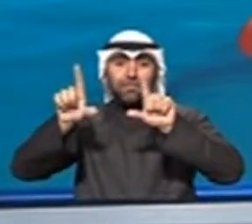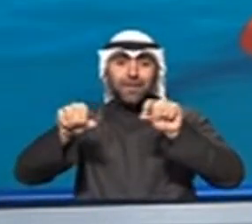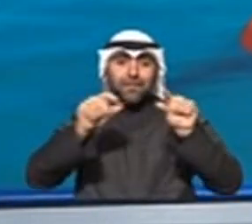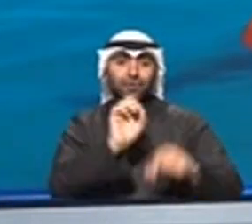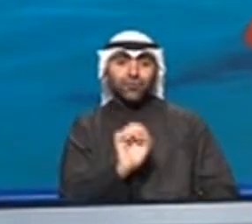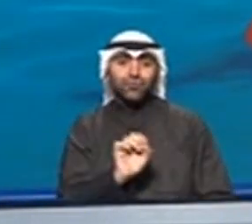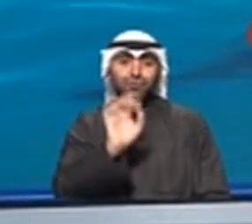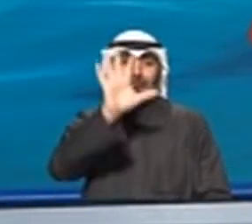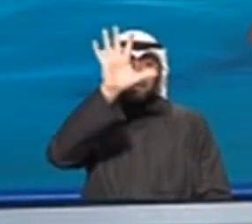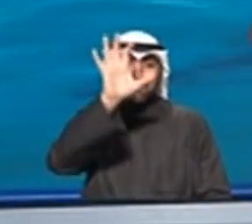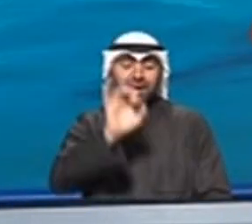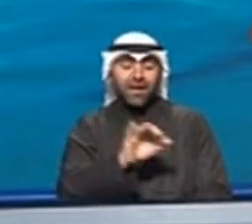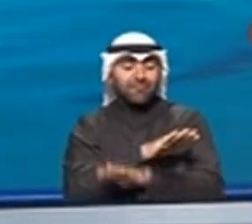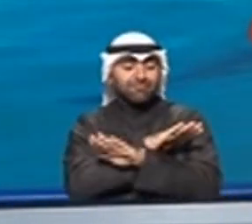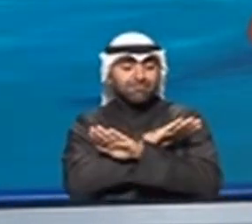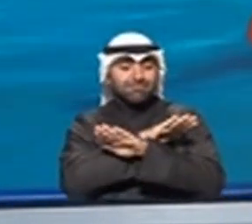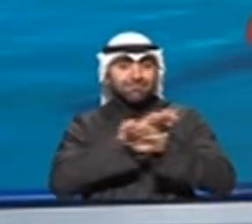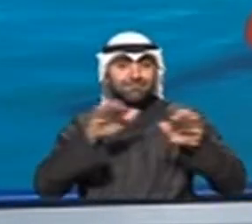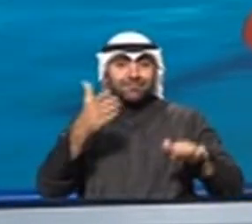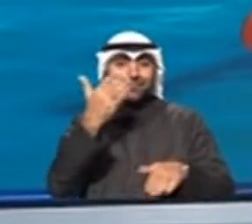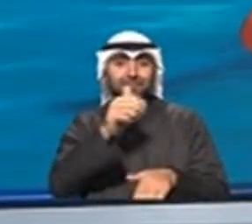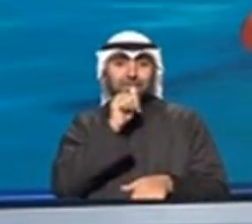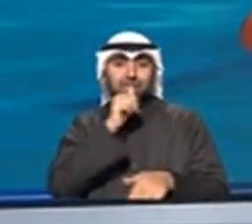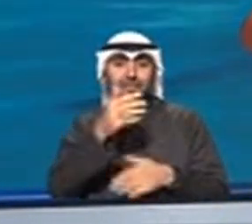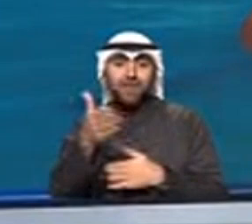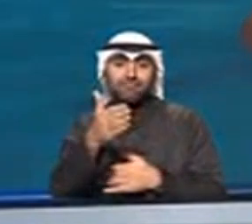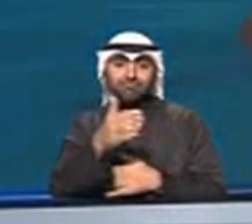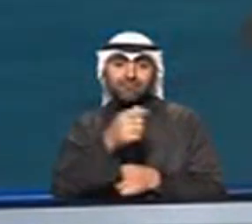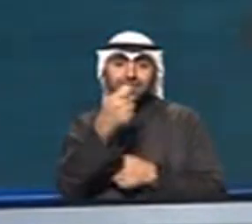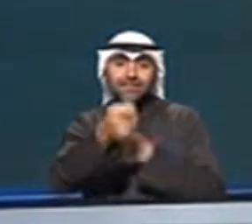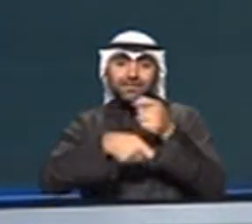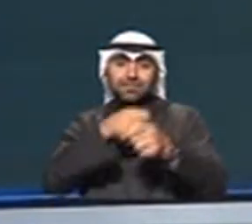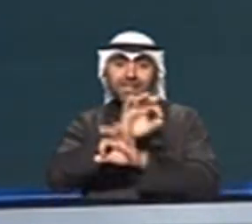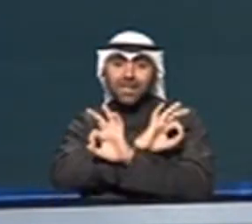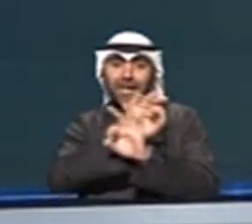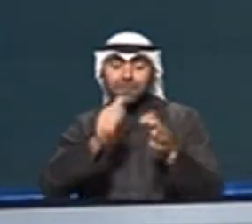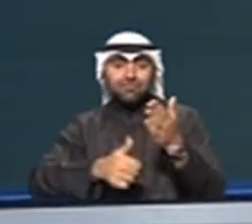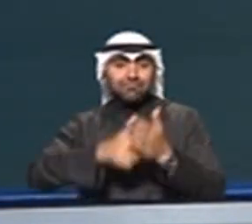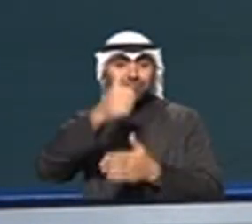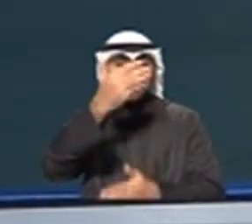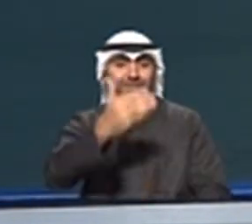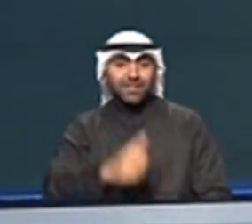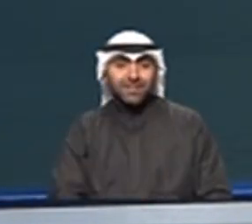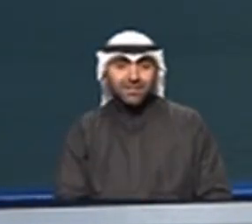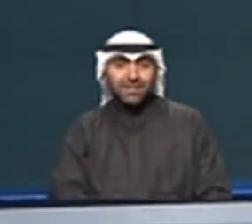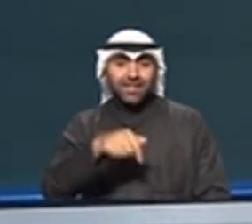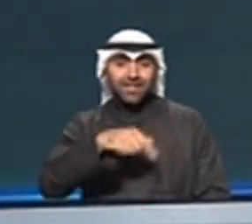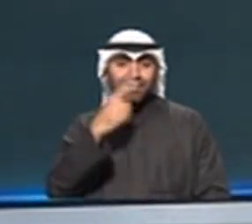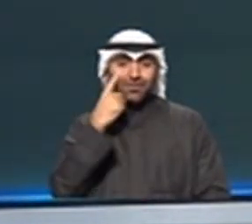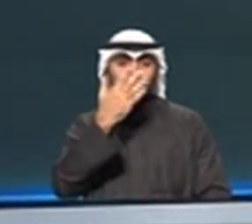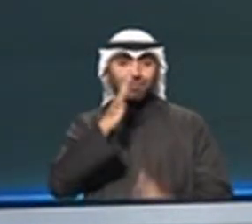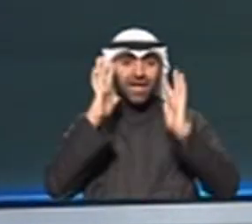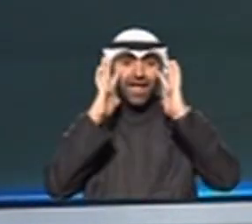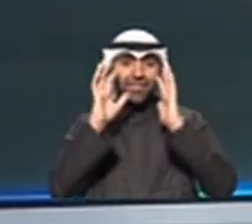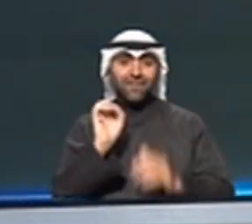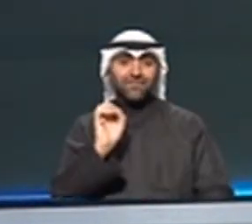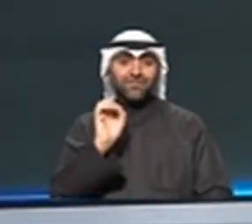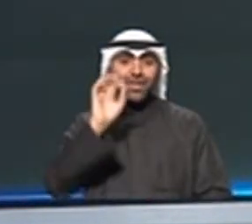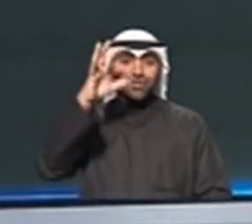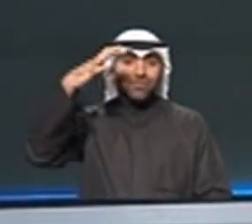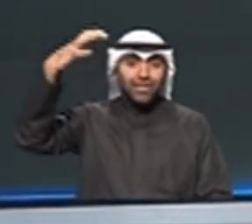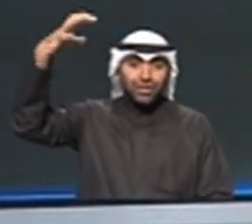المساء راح يكون خفيف إلى معتدل الموج من 1 إلى 3 قدم. المواقيت بإذن الله، أذان الفجر الساعة 5:17